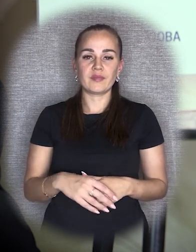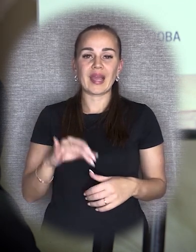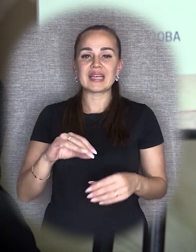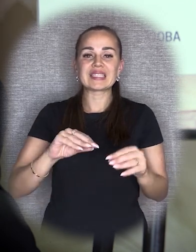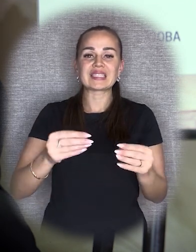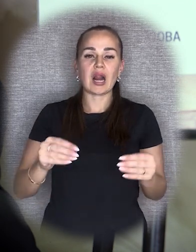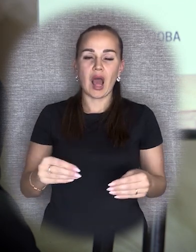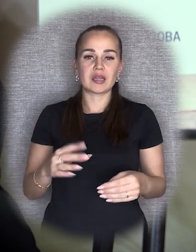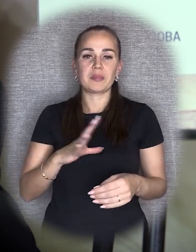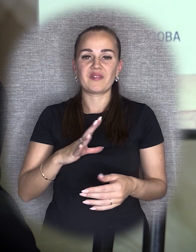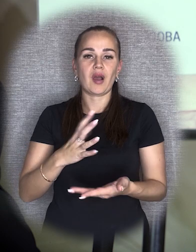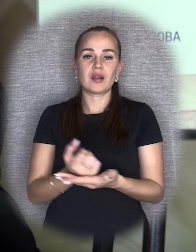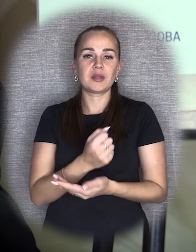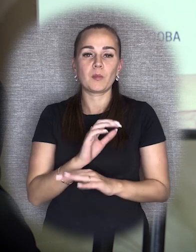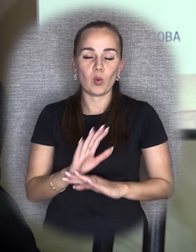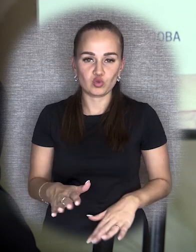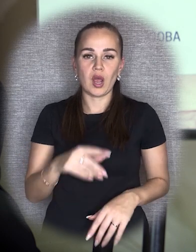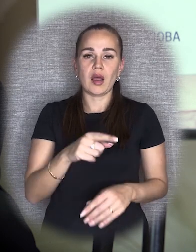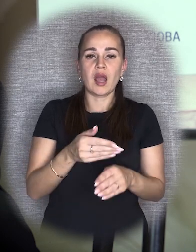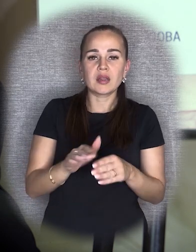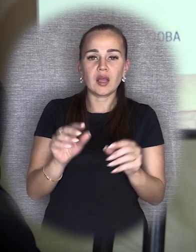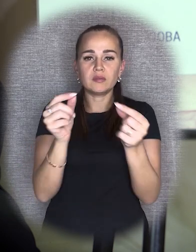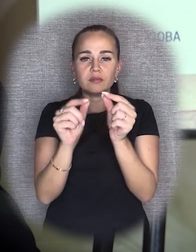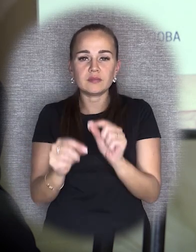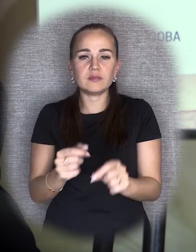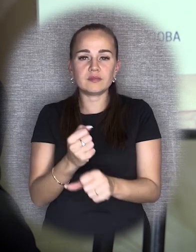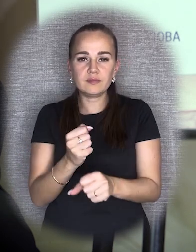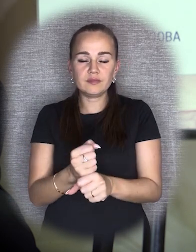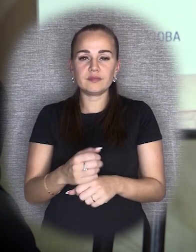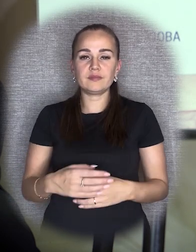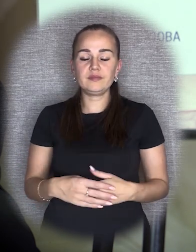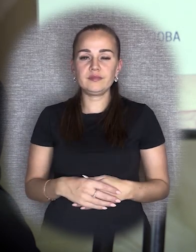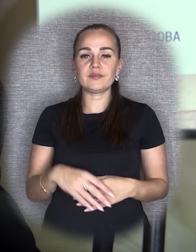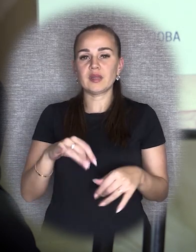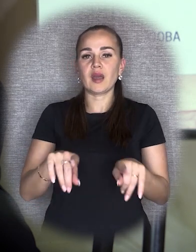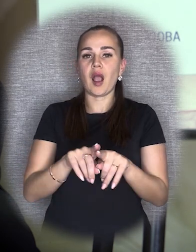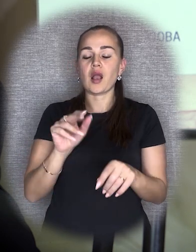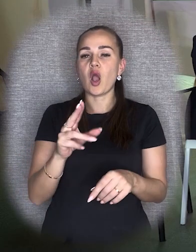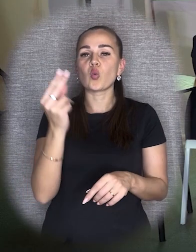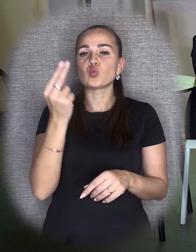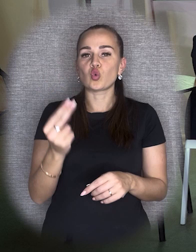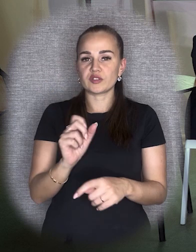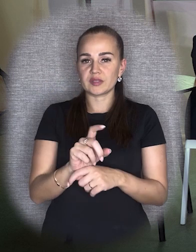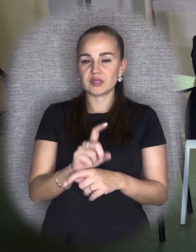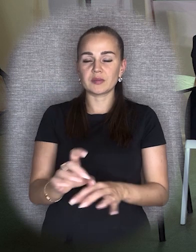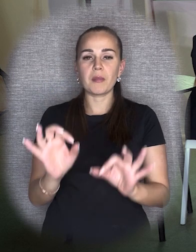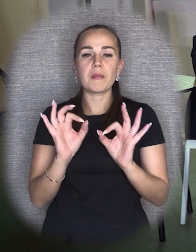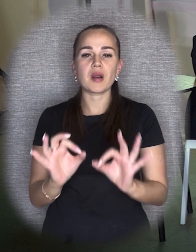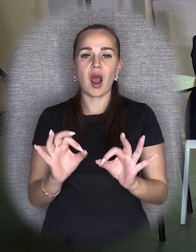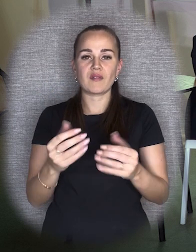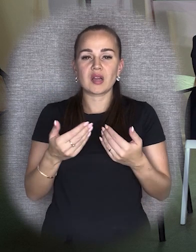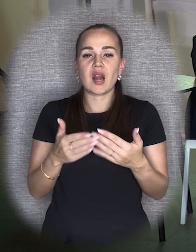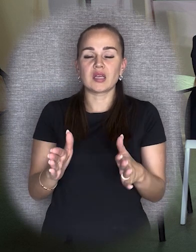мы тут совместно отдельно и драпировали элементы. Но, в общем, это такая художественная задача, это, в принципе, правильным образом